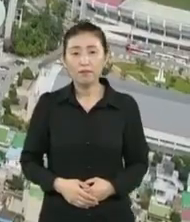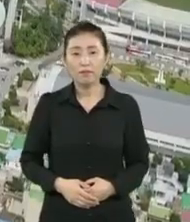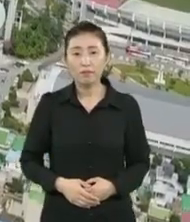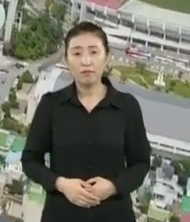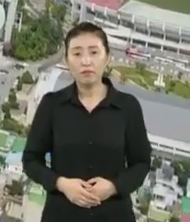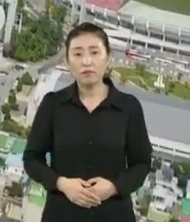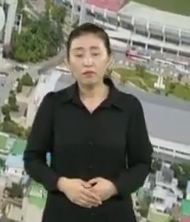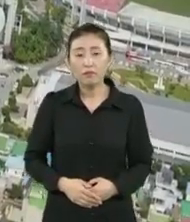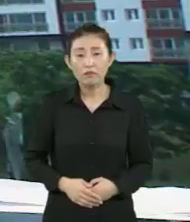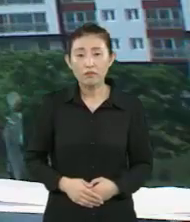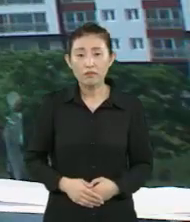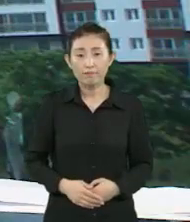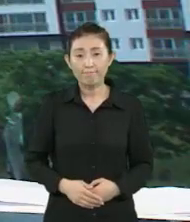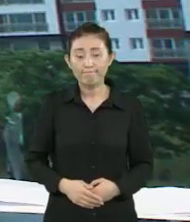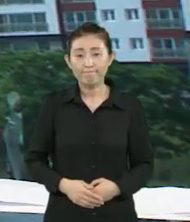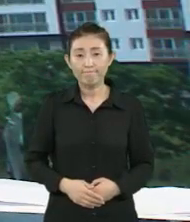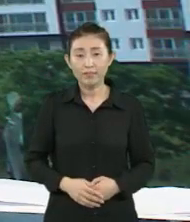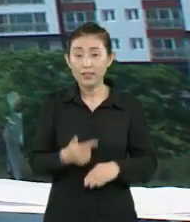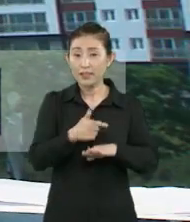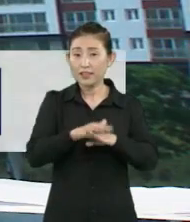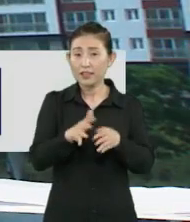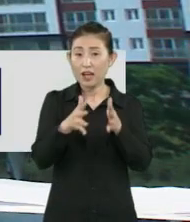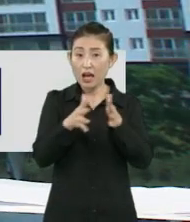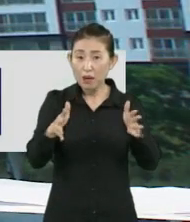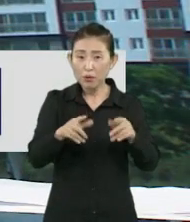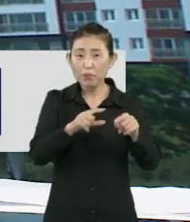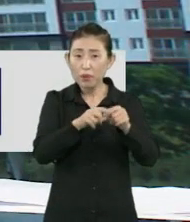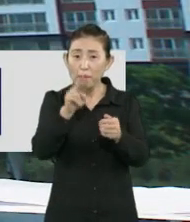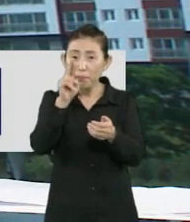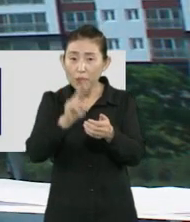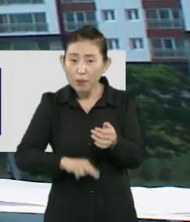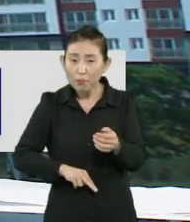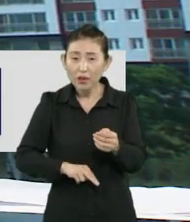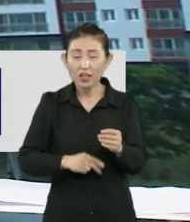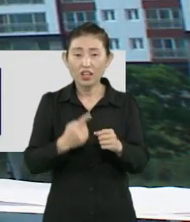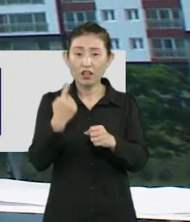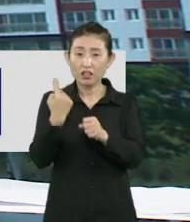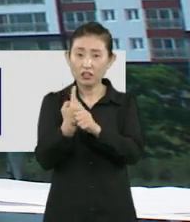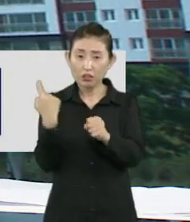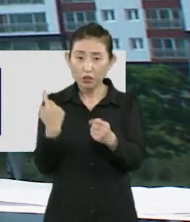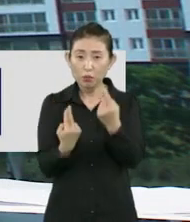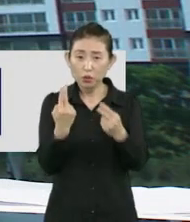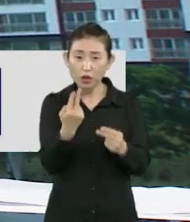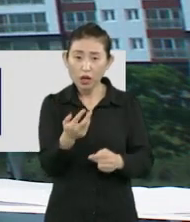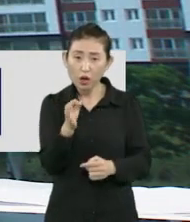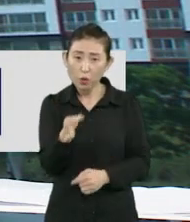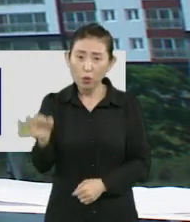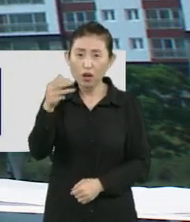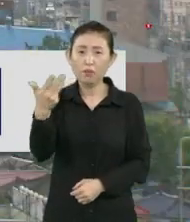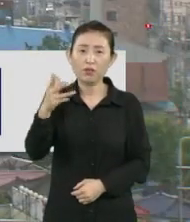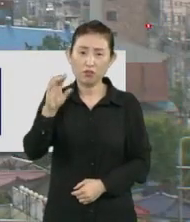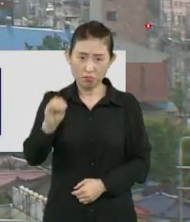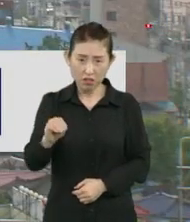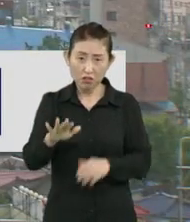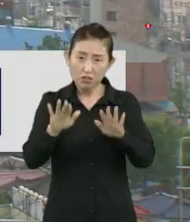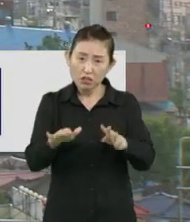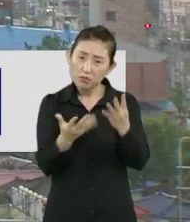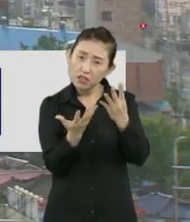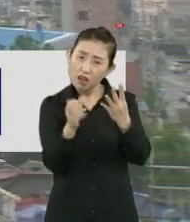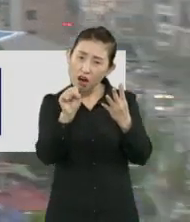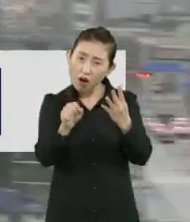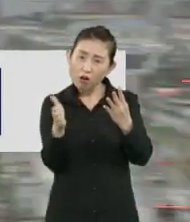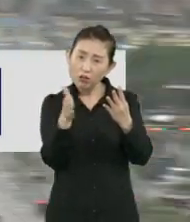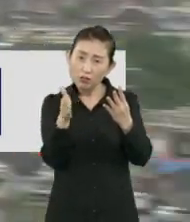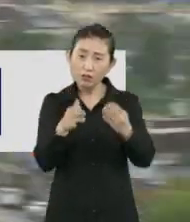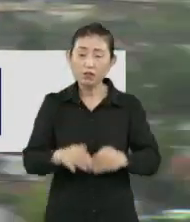됩니다 대전에 아파트 평균 매매가격이 1년새 8000만 원 가까이 오르면서 4억원대